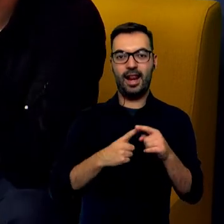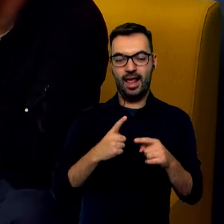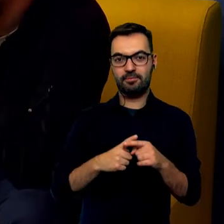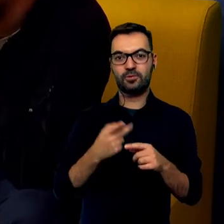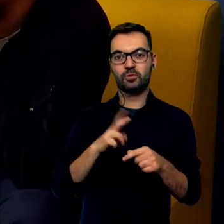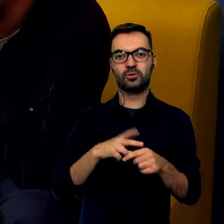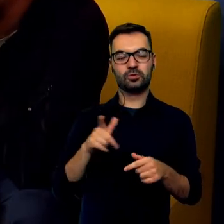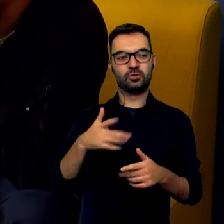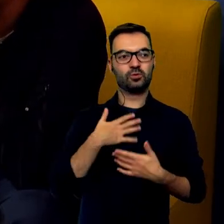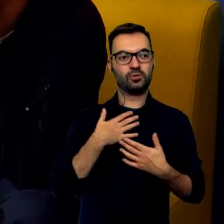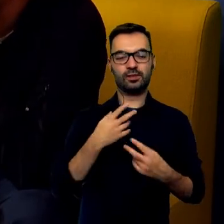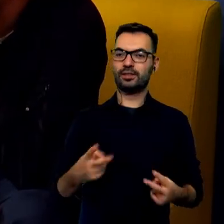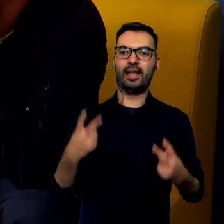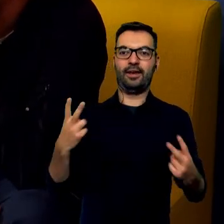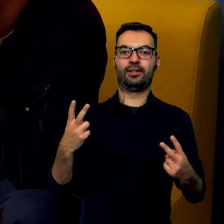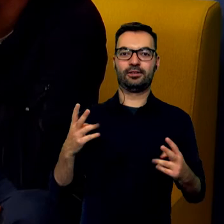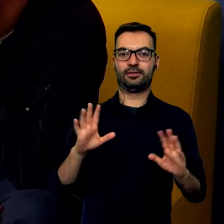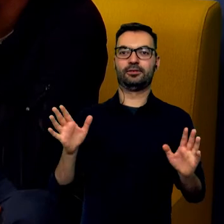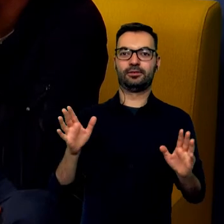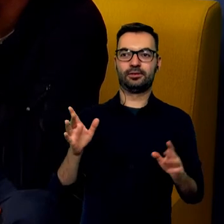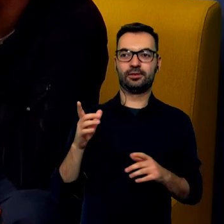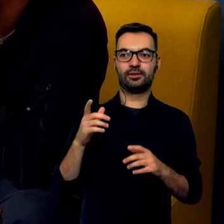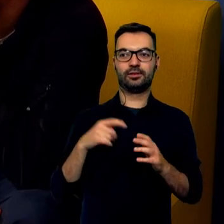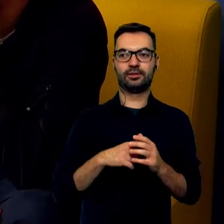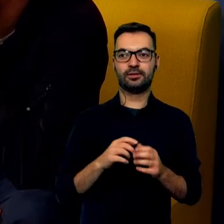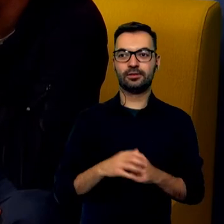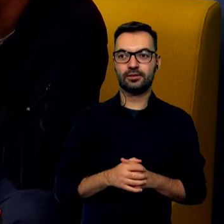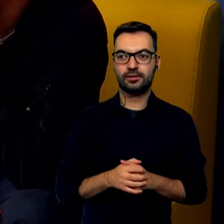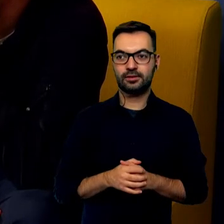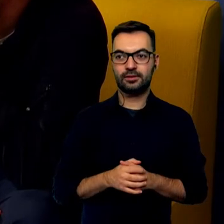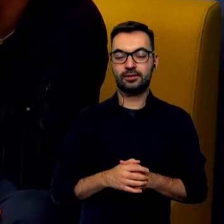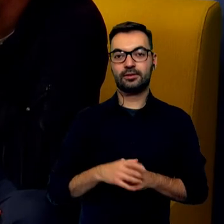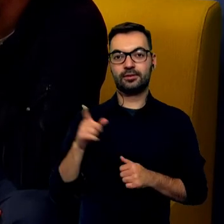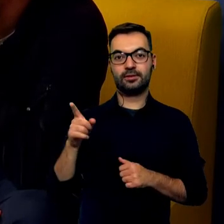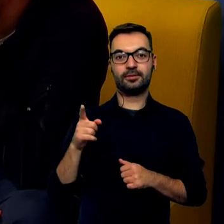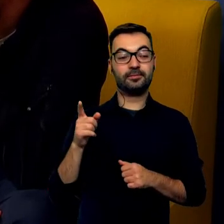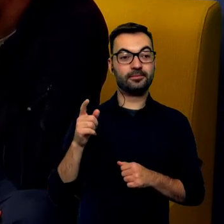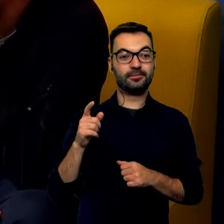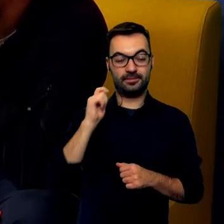elementu, który dla ciebie jest kluczowy i zrobi coś z tobą. I ona